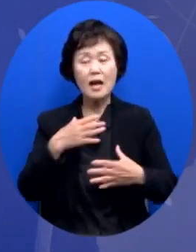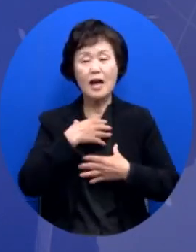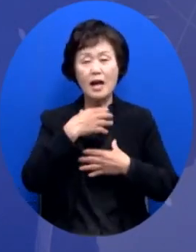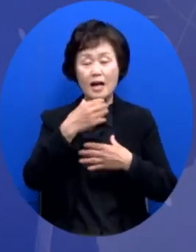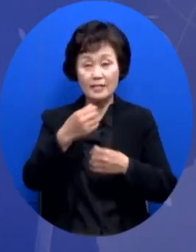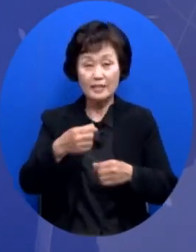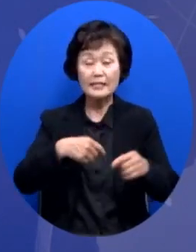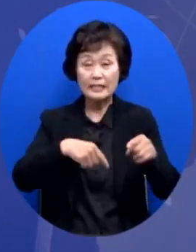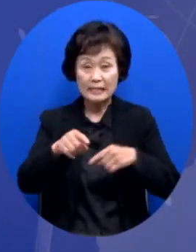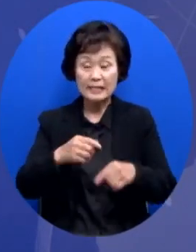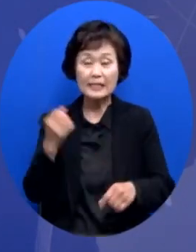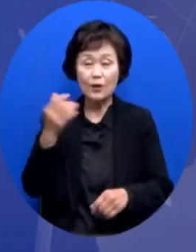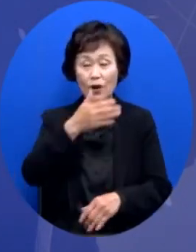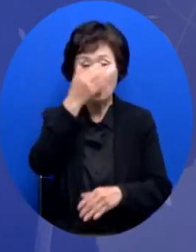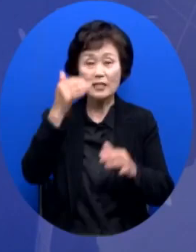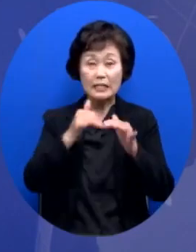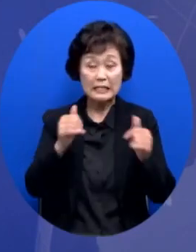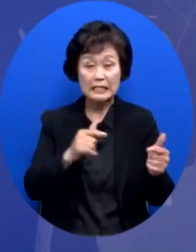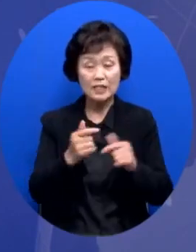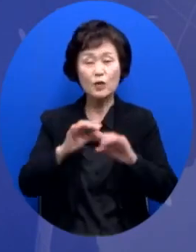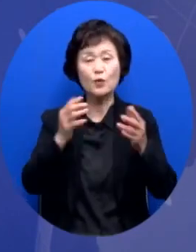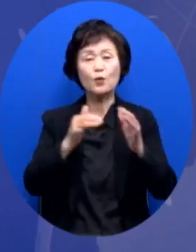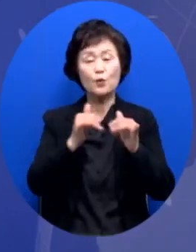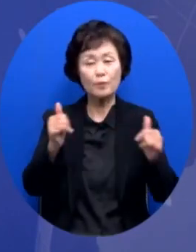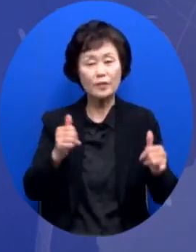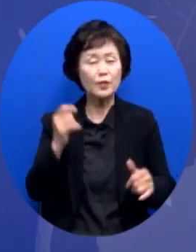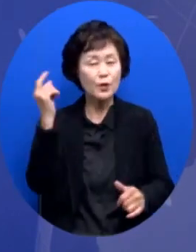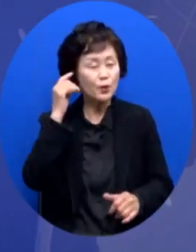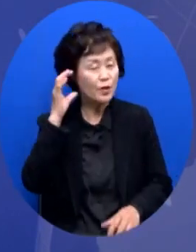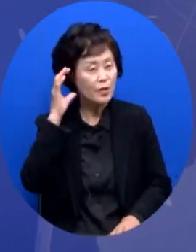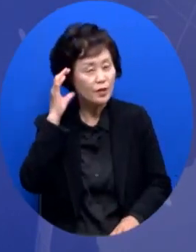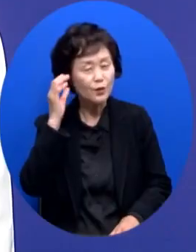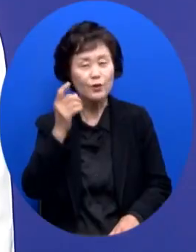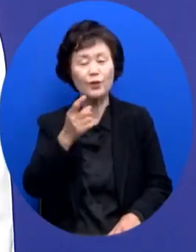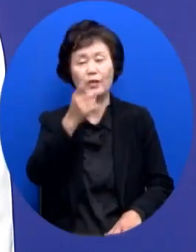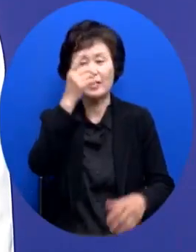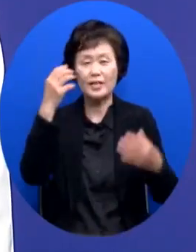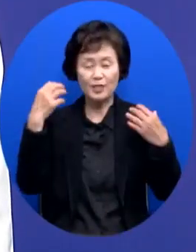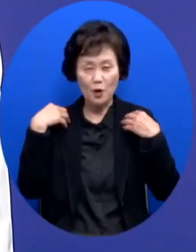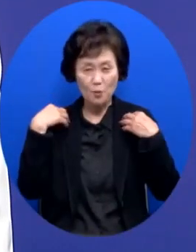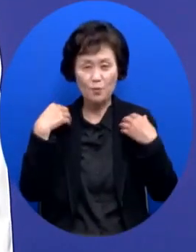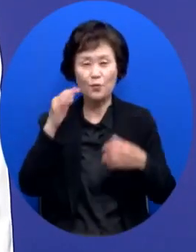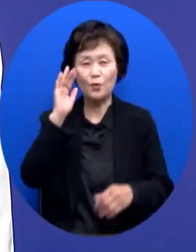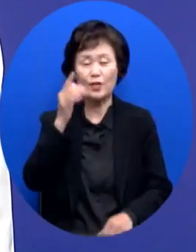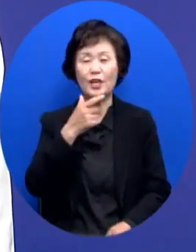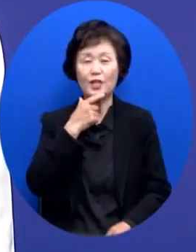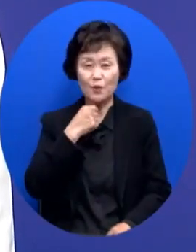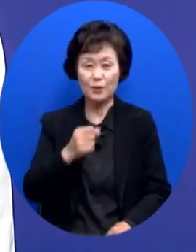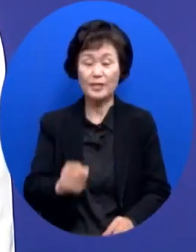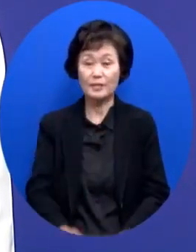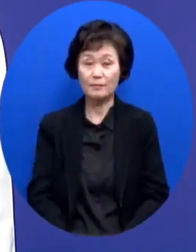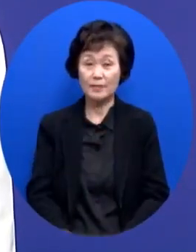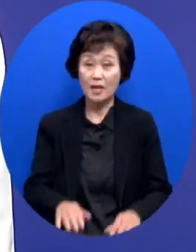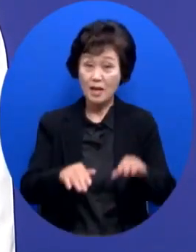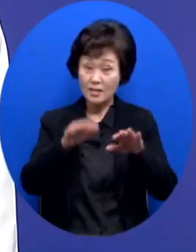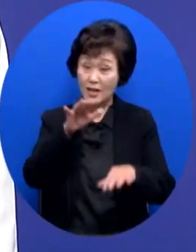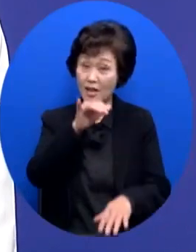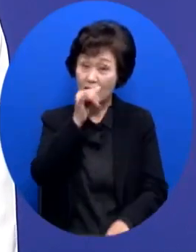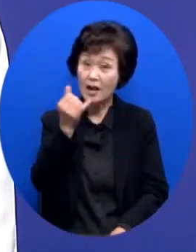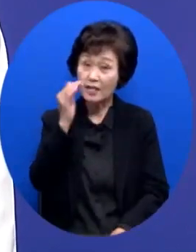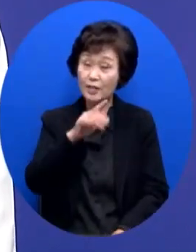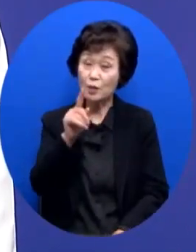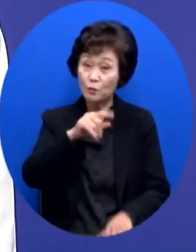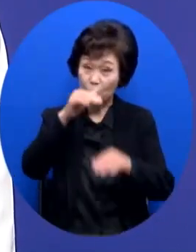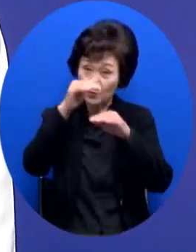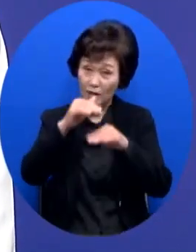확대, 국민의 소리에 귀 기울이는 정부 기대했습니다. 네, 네 좀 다소 차이가 있는 것 같은데 네. 구체적으로 어떤 이야기들이 나왔는지 소개를 좀